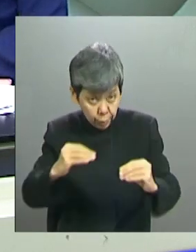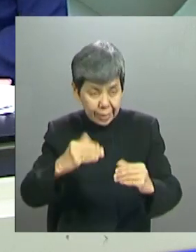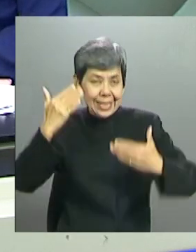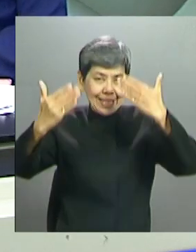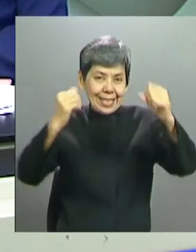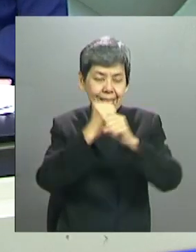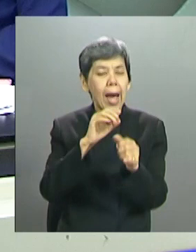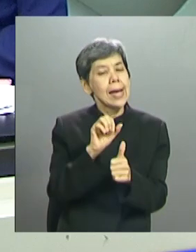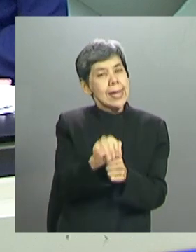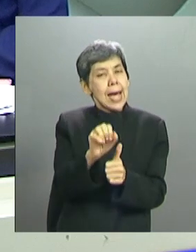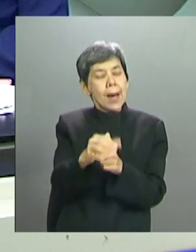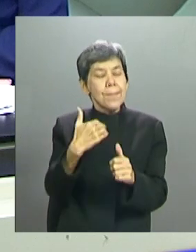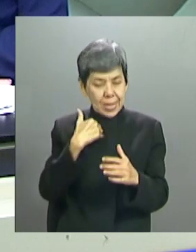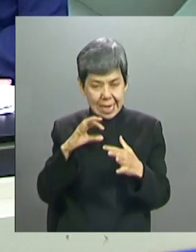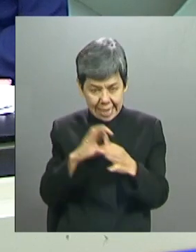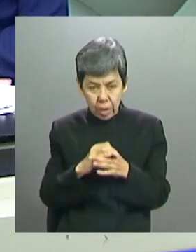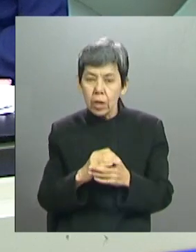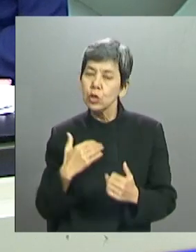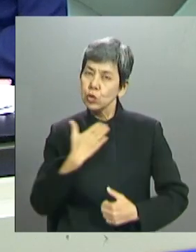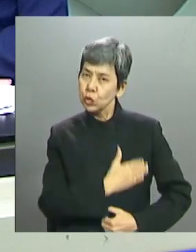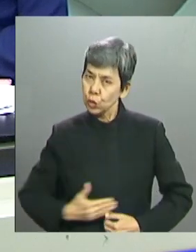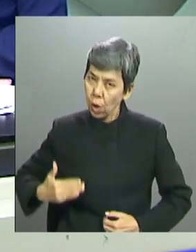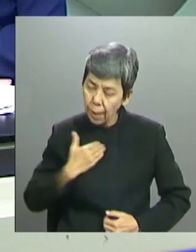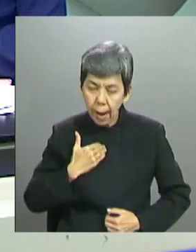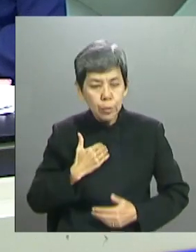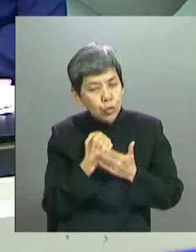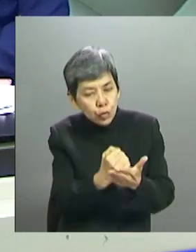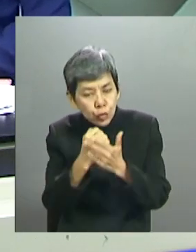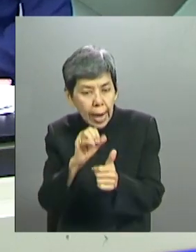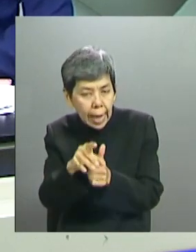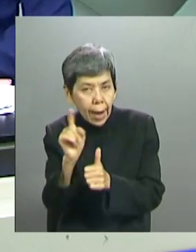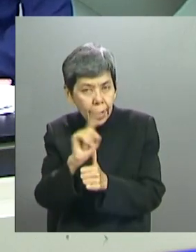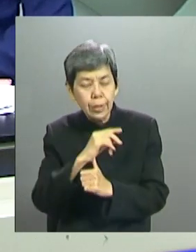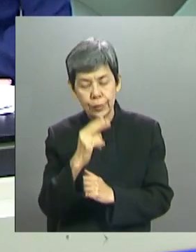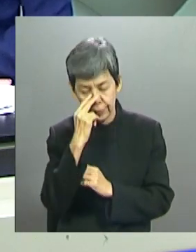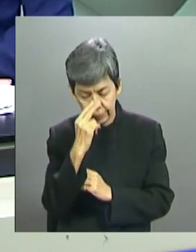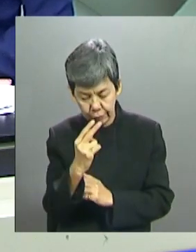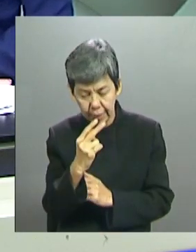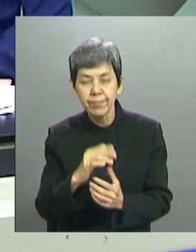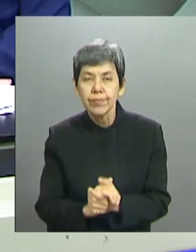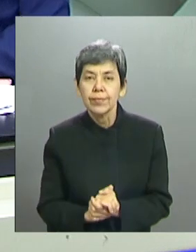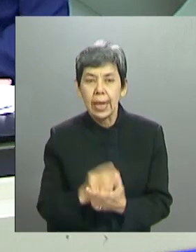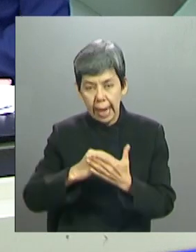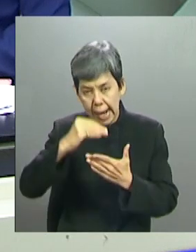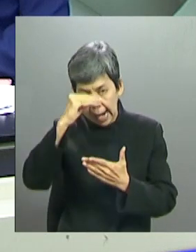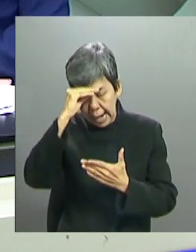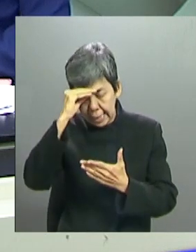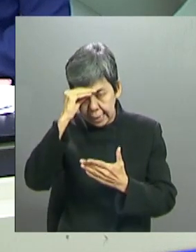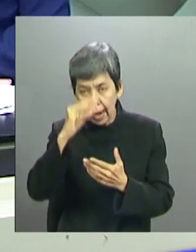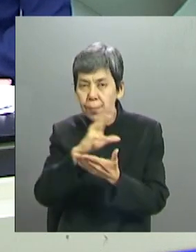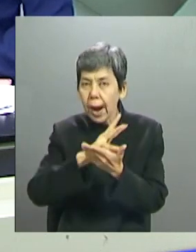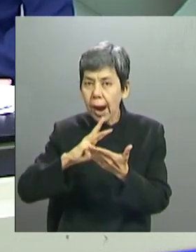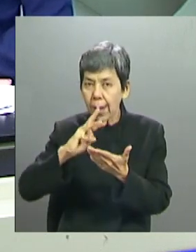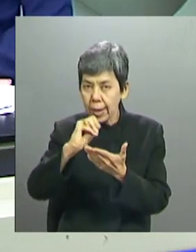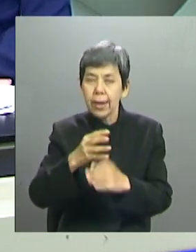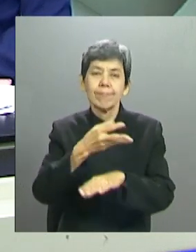มให้คำแนะนำในเรื่องของการดูแลสุขภาพของคนในชุมชนค่ะติดตามเรื่องนี้กับนักข่าวพลเมืองนิสิตสาขานิเทศศาสตร์มหาวิทยาลัยม